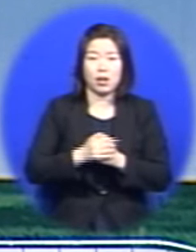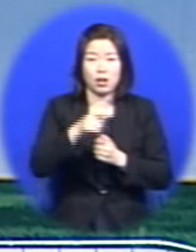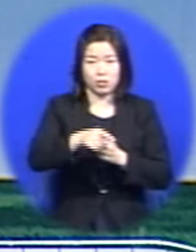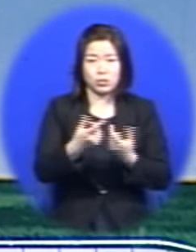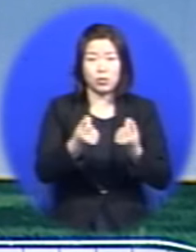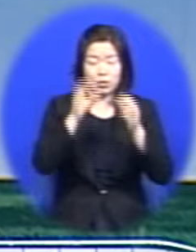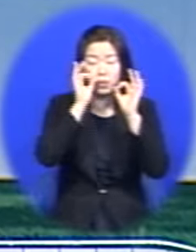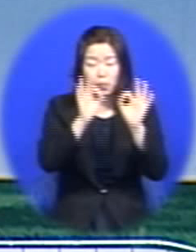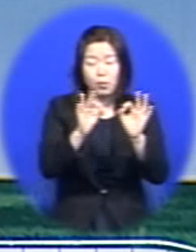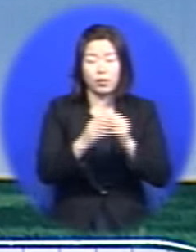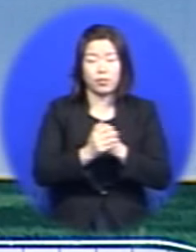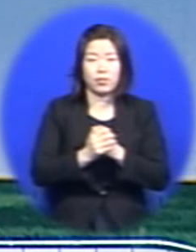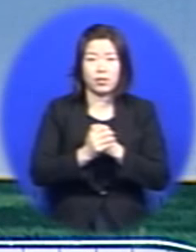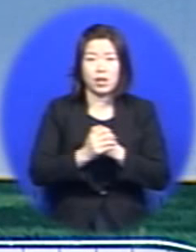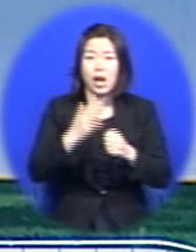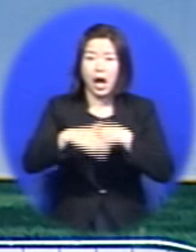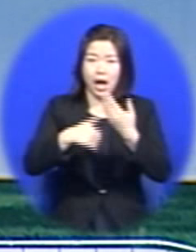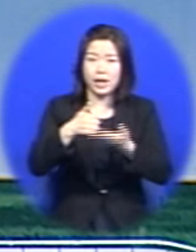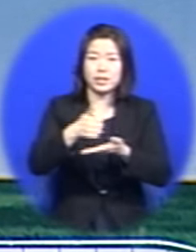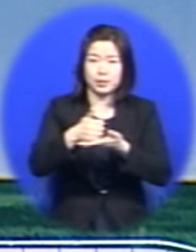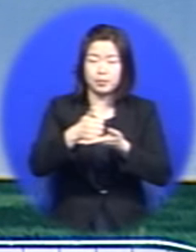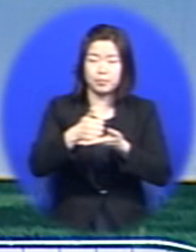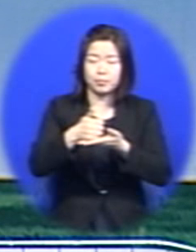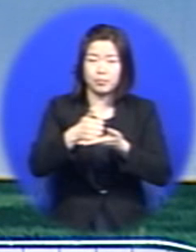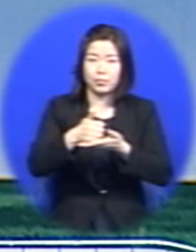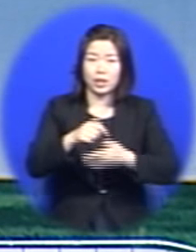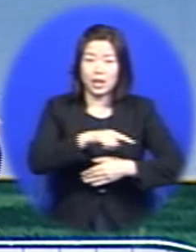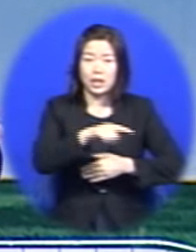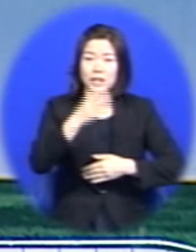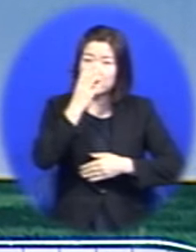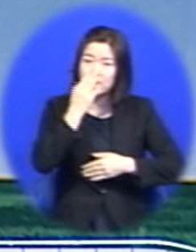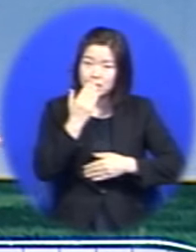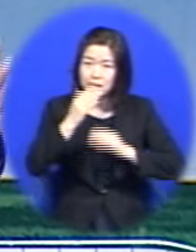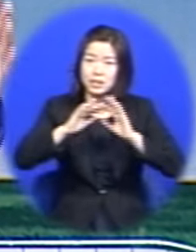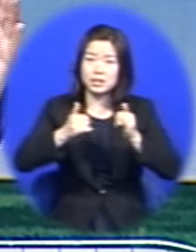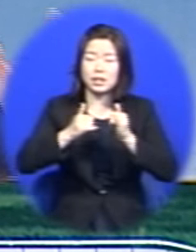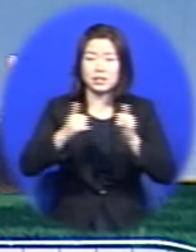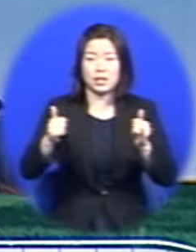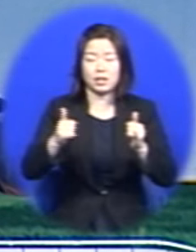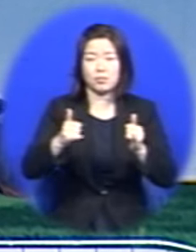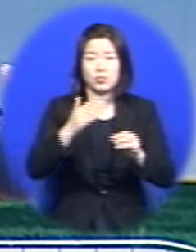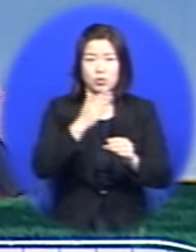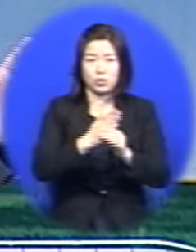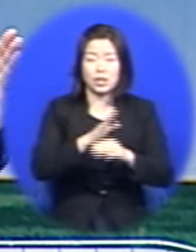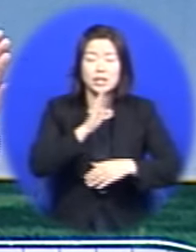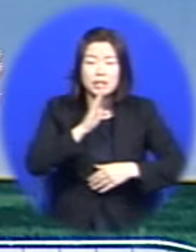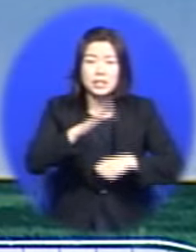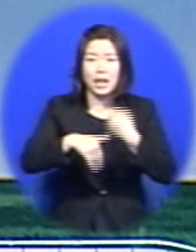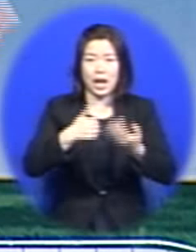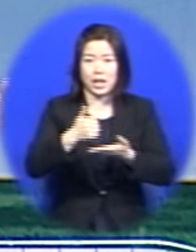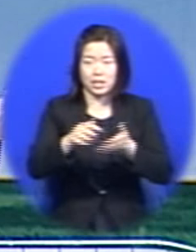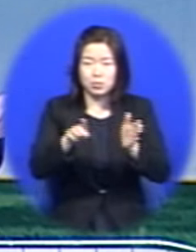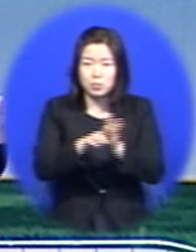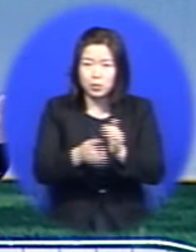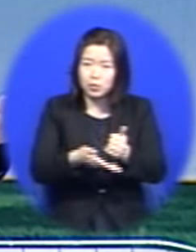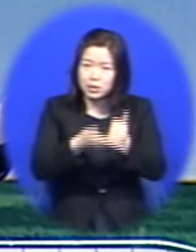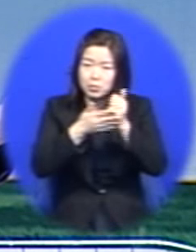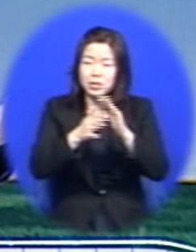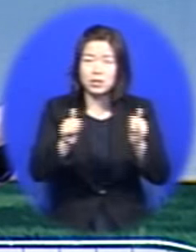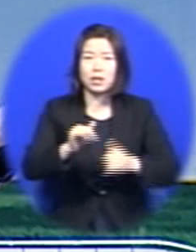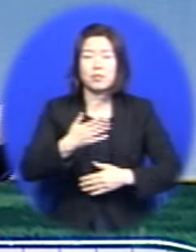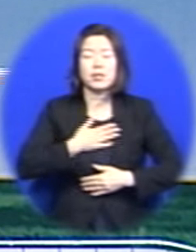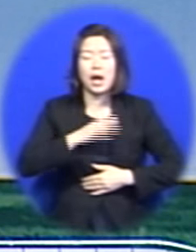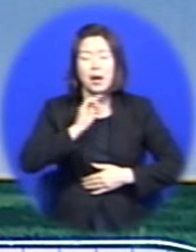보이는 거예요. 하나님, 이 이스라엘 백성들 중에 진짜 하나님을 믿고 섬기는 사람은 나밖에